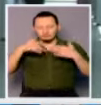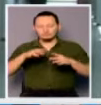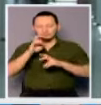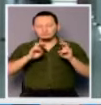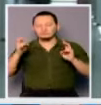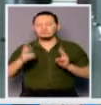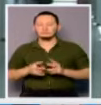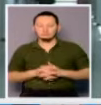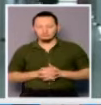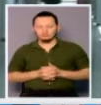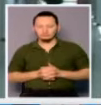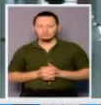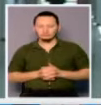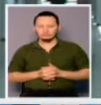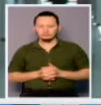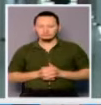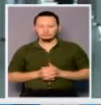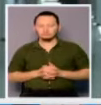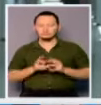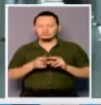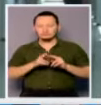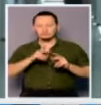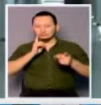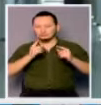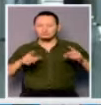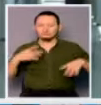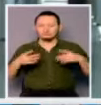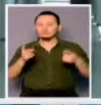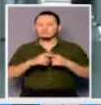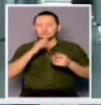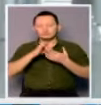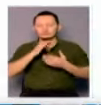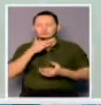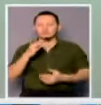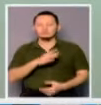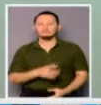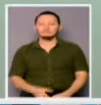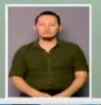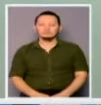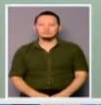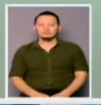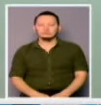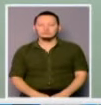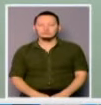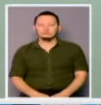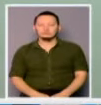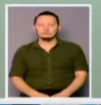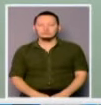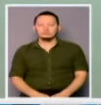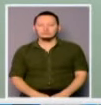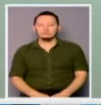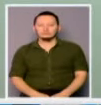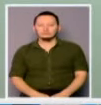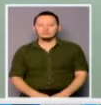керек. Сондықтан осы семинар тренинг арқылы көптеген сұрақтарға жауаптар алынды. Мұндай семинарлар еліміздің бүкіл